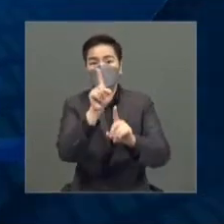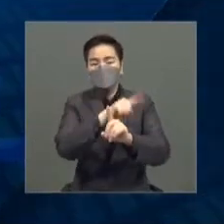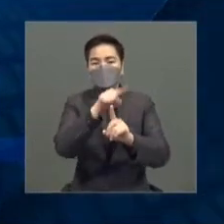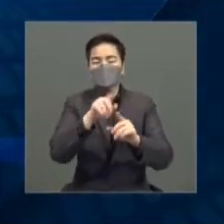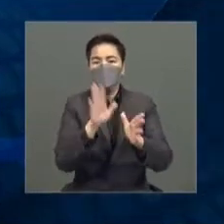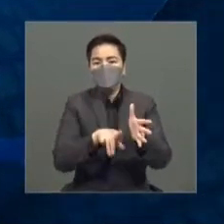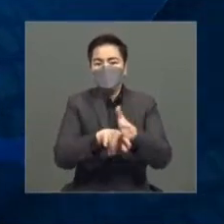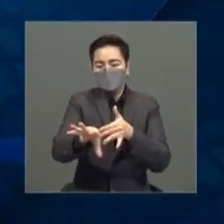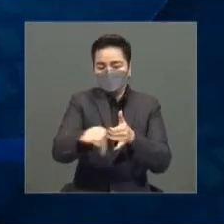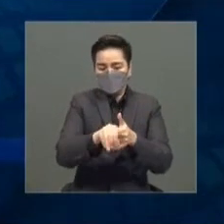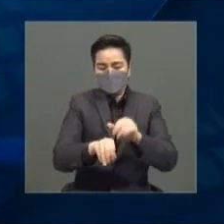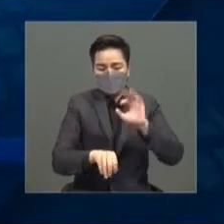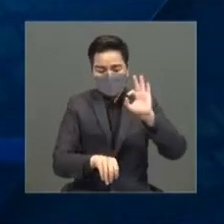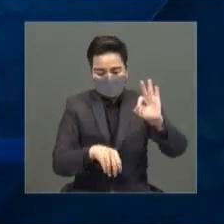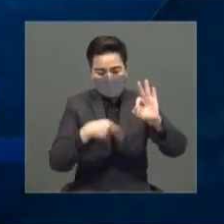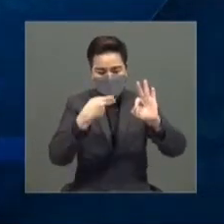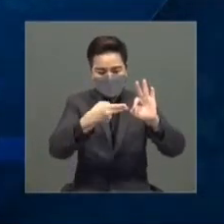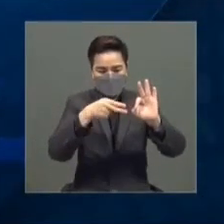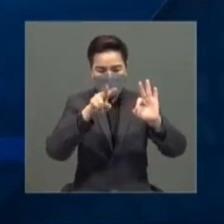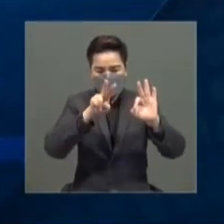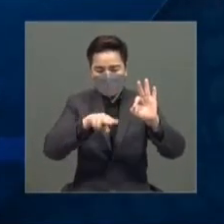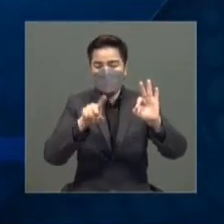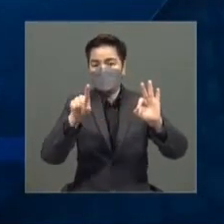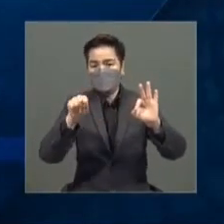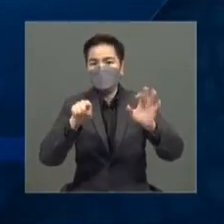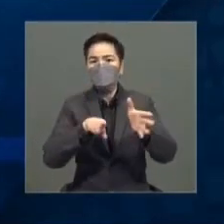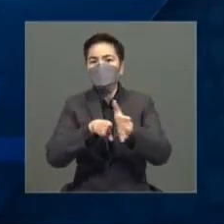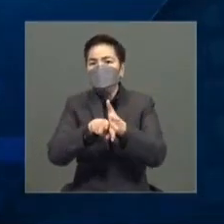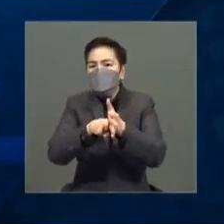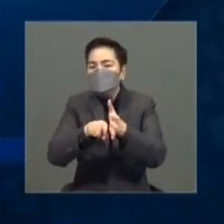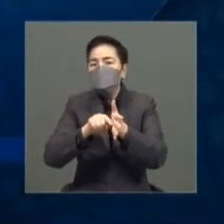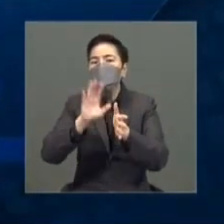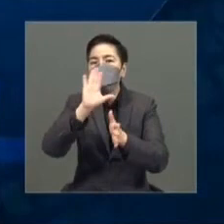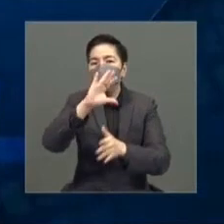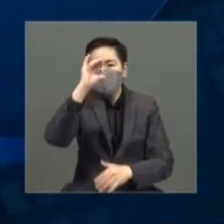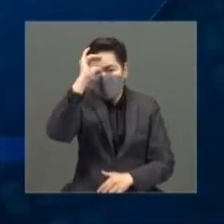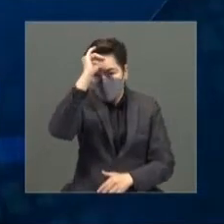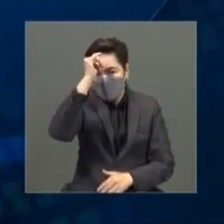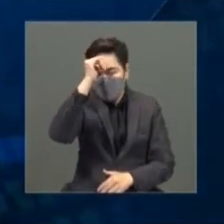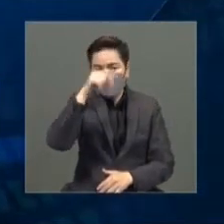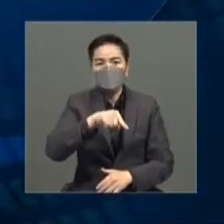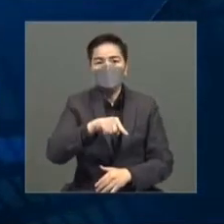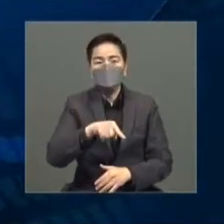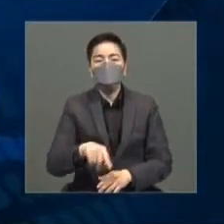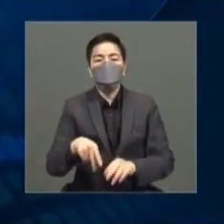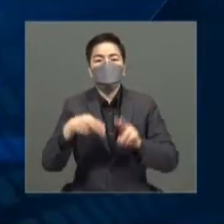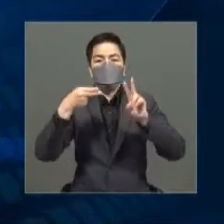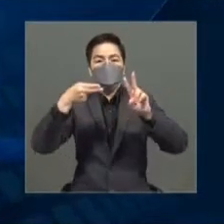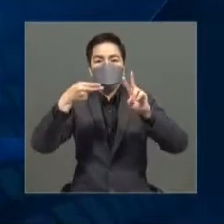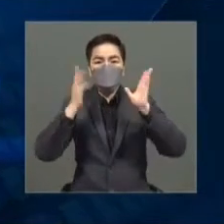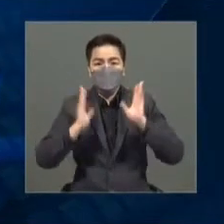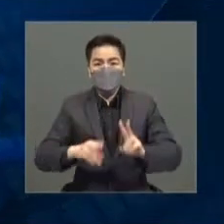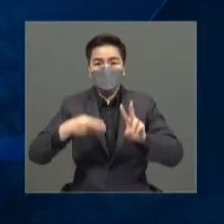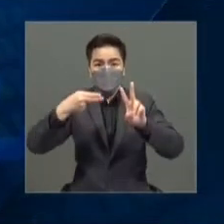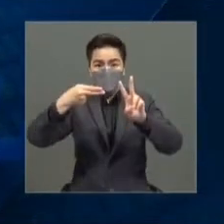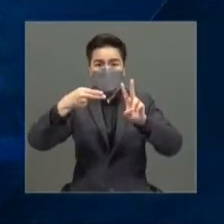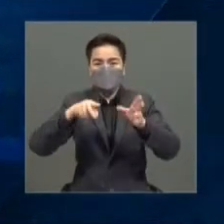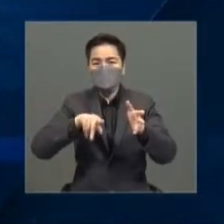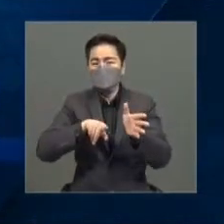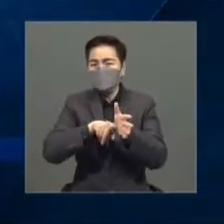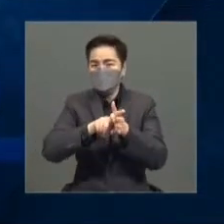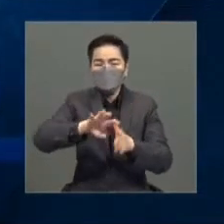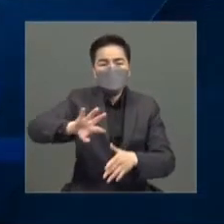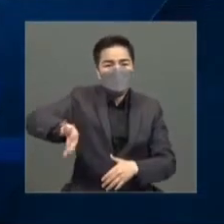ชื้อ 92,029 รายซึ่งเป็นสายพันธุ์เดลต้านะคะพบว่า 20,000 รายในจำนวนผู้ติดเชื้อทั้งหม